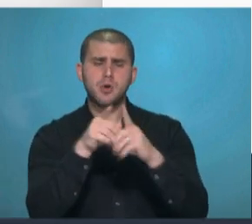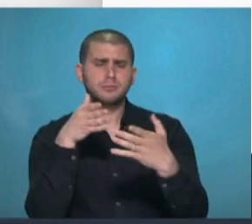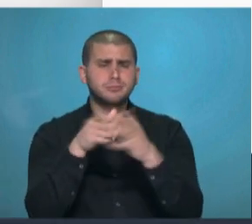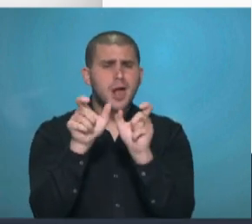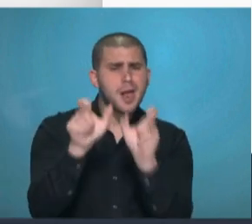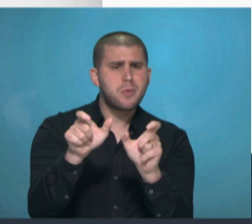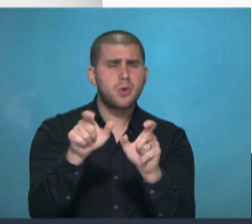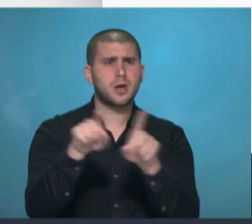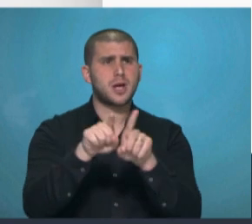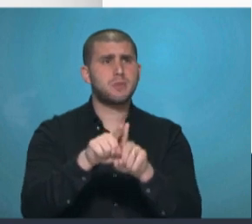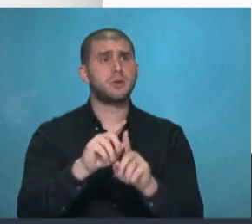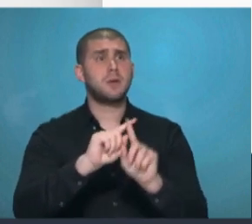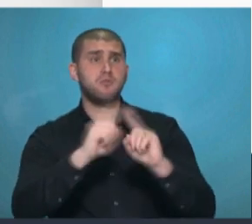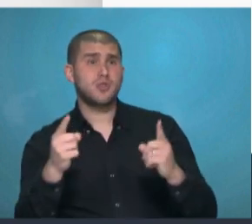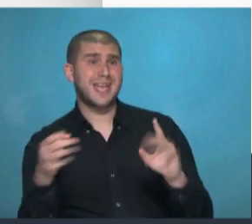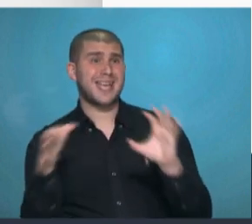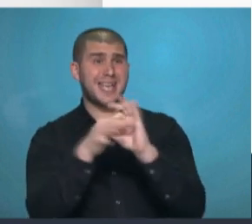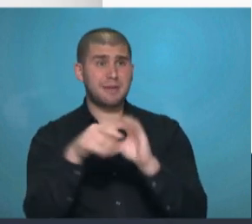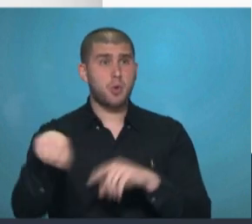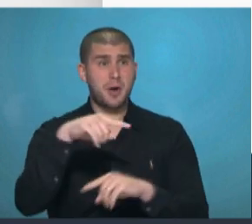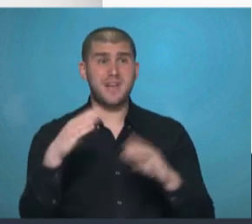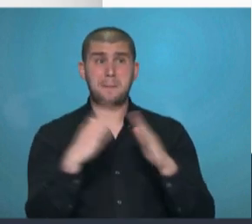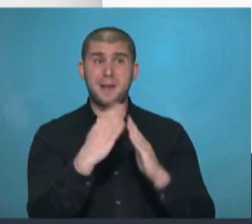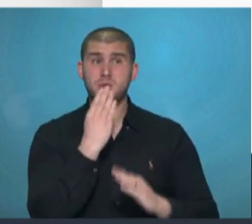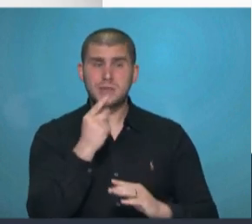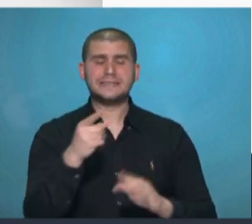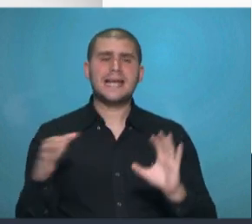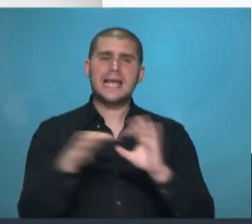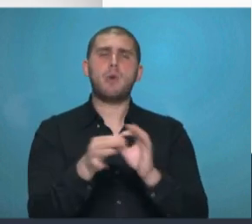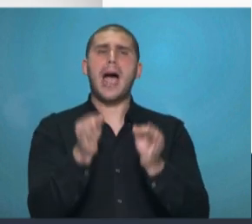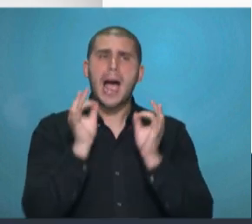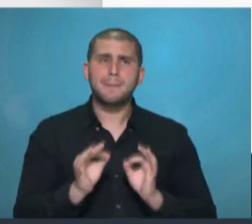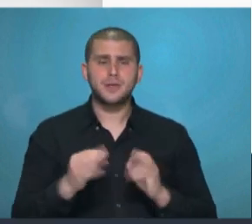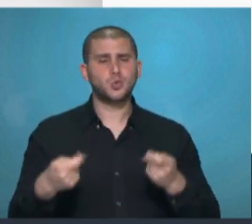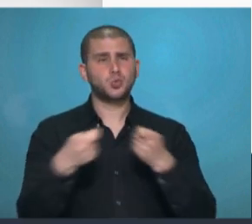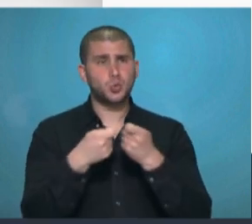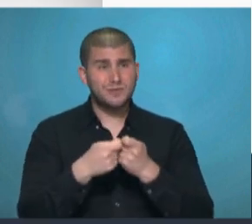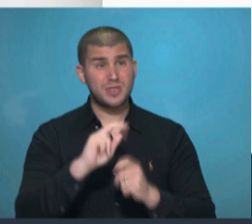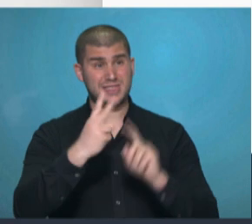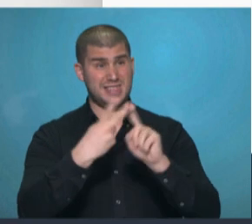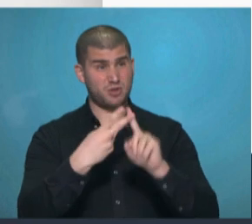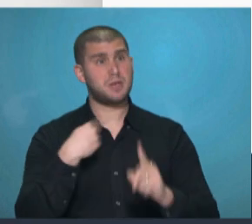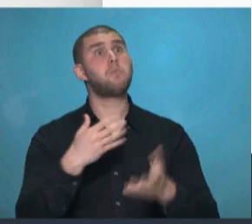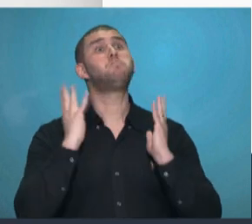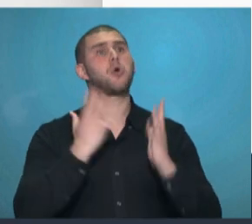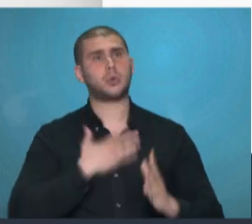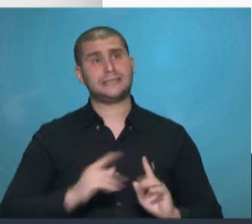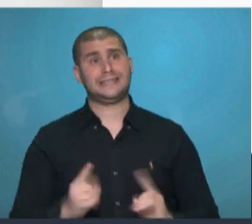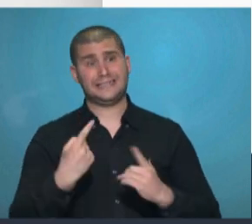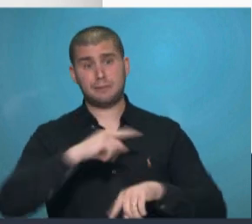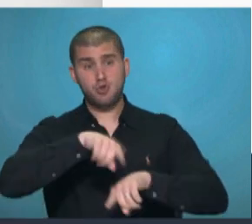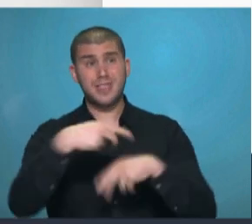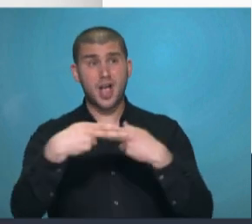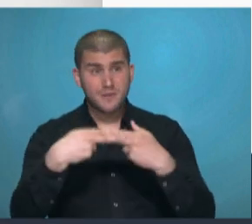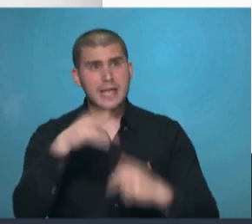בשונה מהחיבור בינינו לבין הבית היהודי, שהוא חיבור אמיתי של שותפות. הדבר השני שאני מאוד רוצה שיקרה בשעות הקרובות, זה